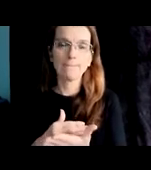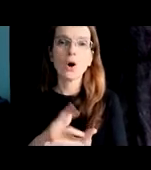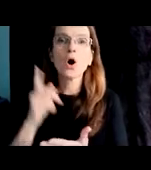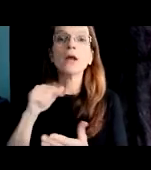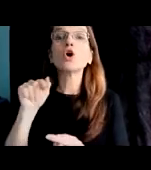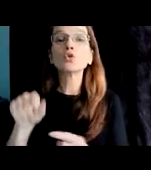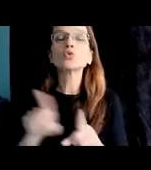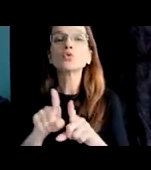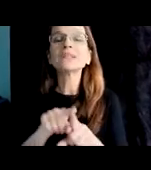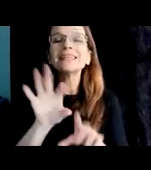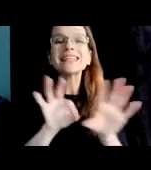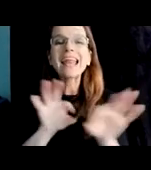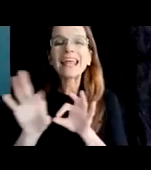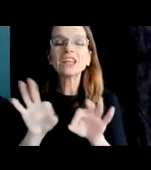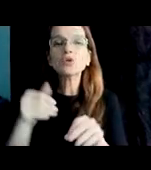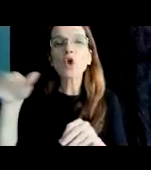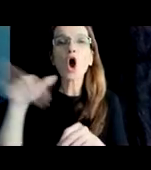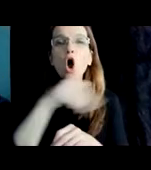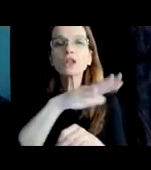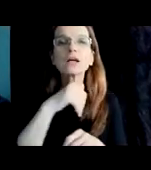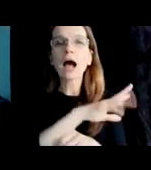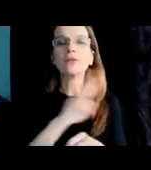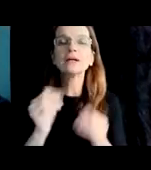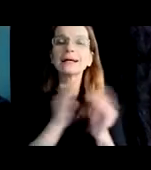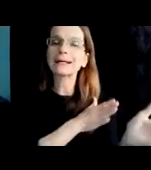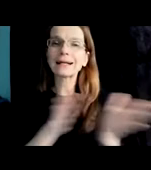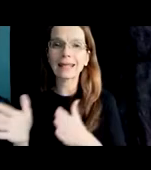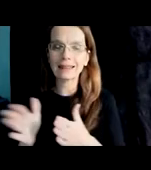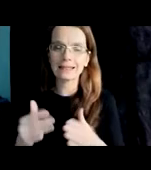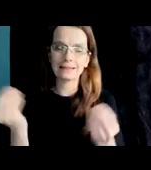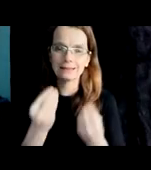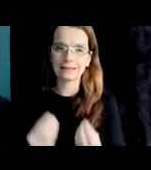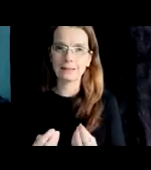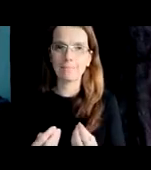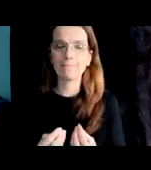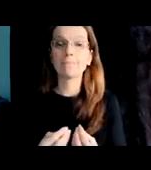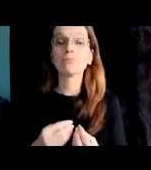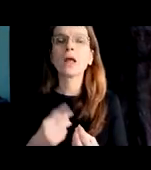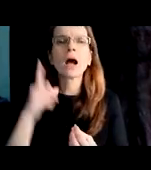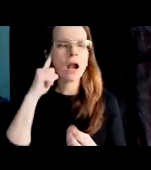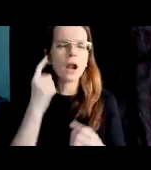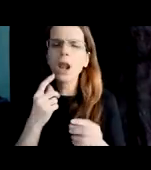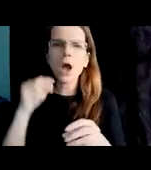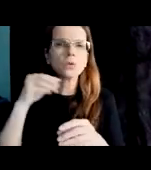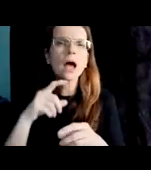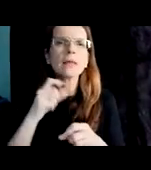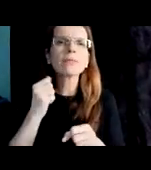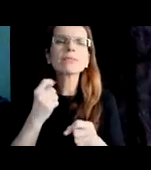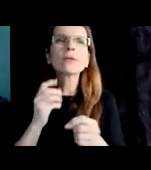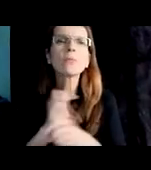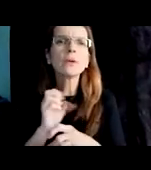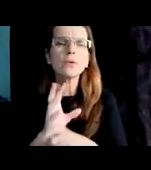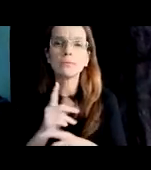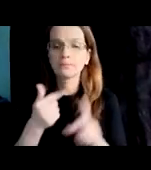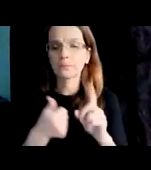tod selektivno odhajajo v redni sistem. Ključni dejavniki, ki so pomembno povezani z razvojem inkluzije,